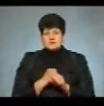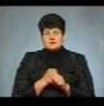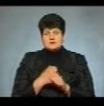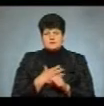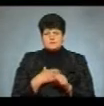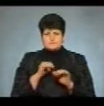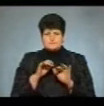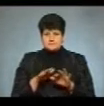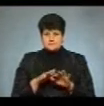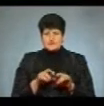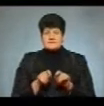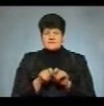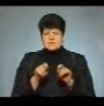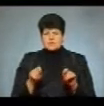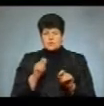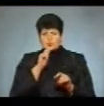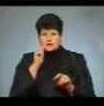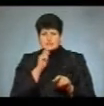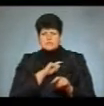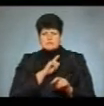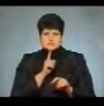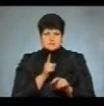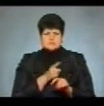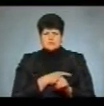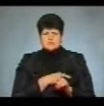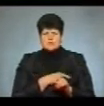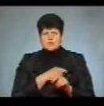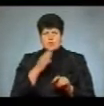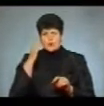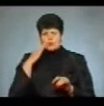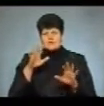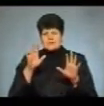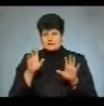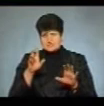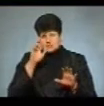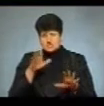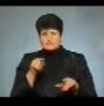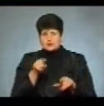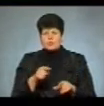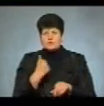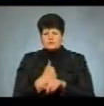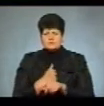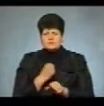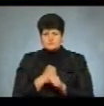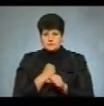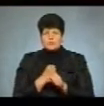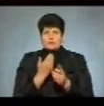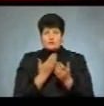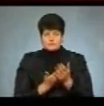місію – відкрити українцям найпотужнішу суперсилу голови держави, його основні повноваження. Ось